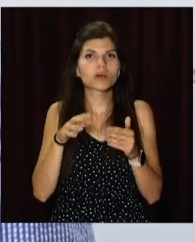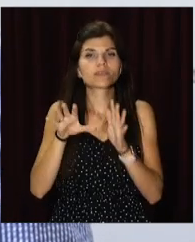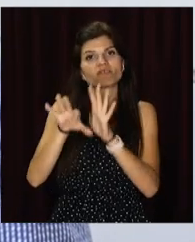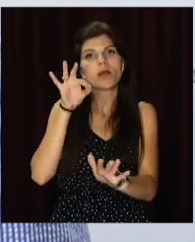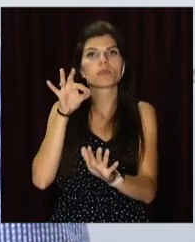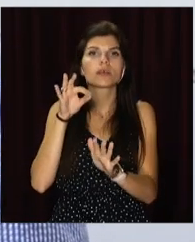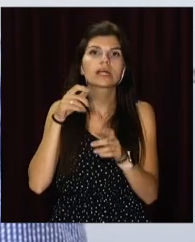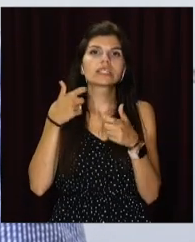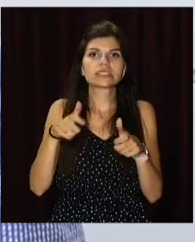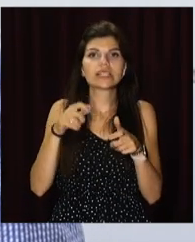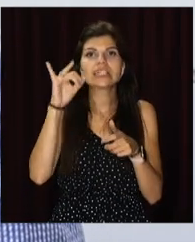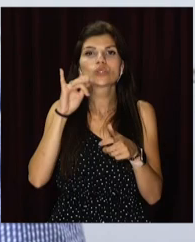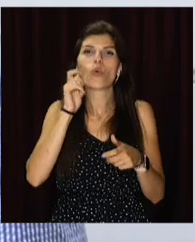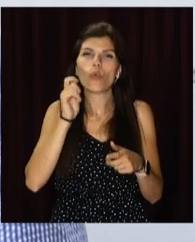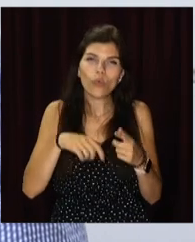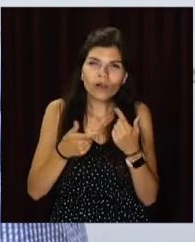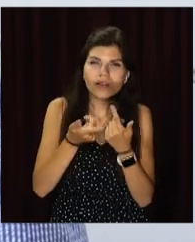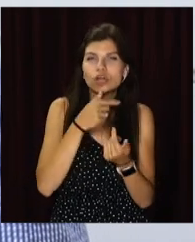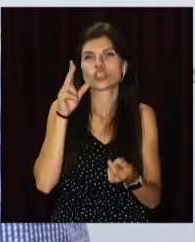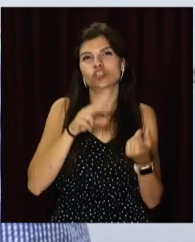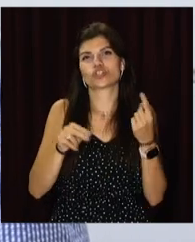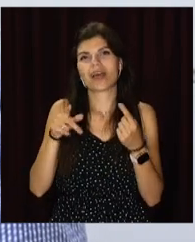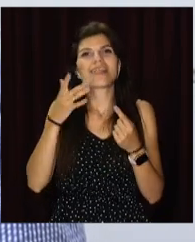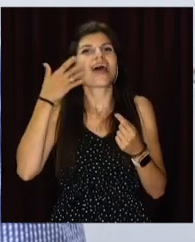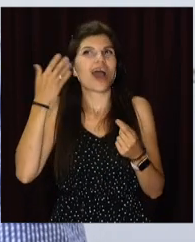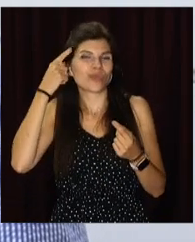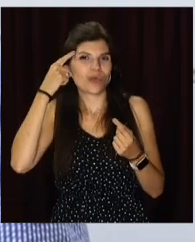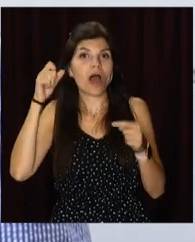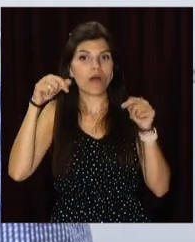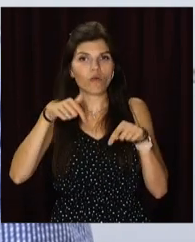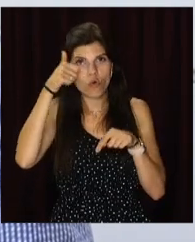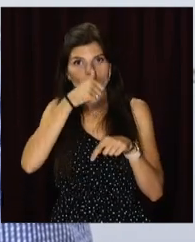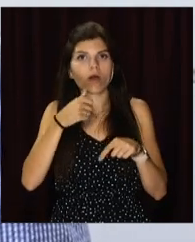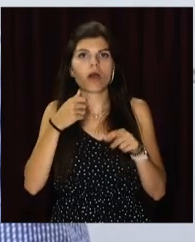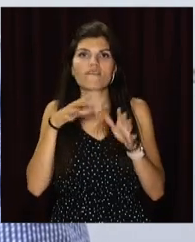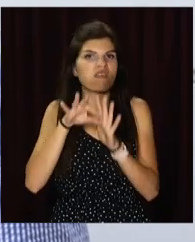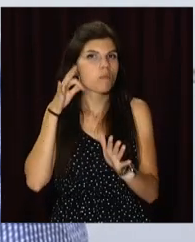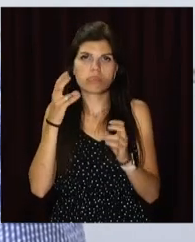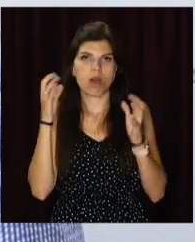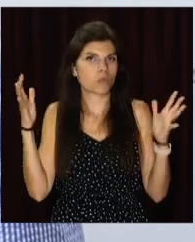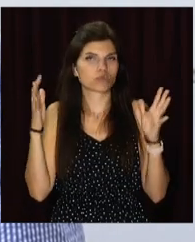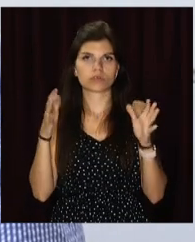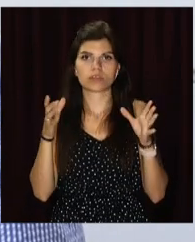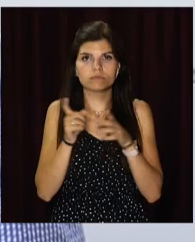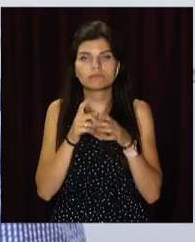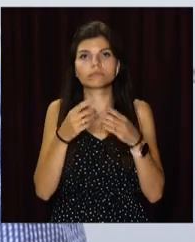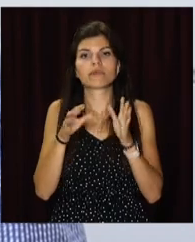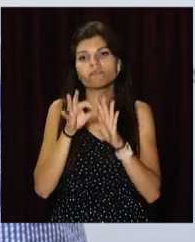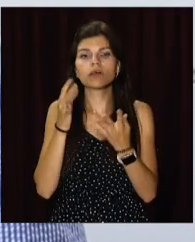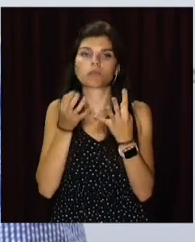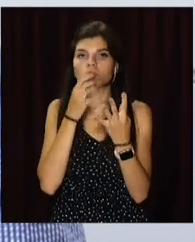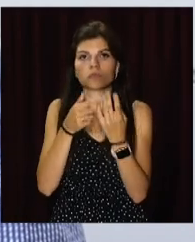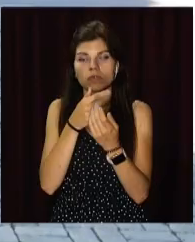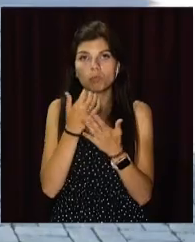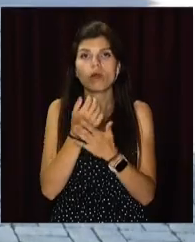обирали іспит з історії України, вважаючи, що він легше, то в цьому році вибір був невеликий. Тому дійсно результати